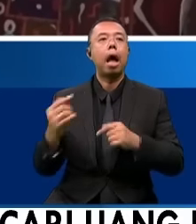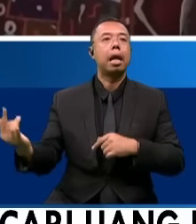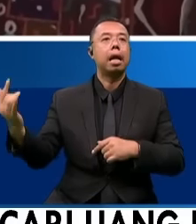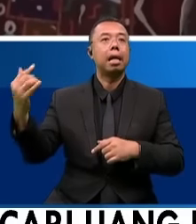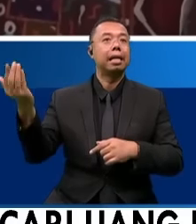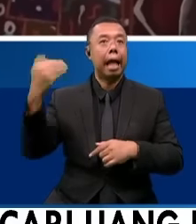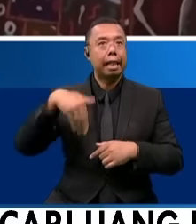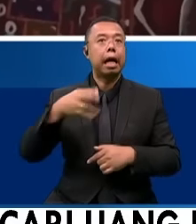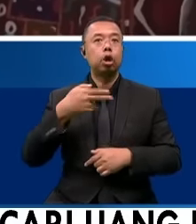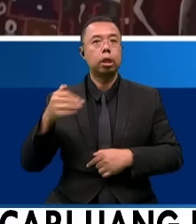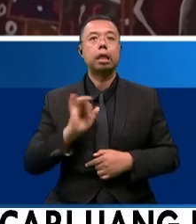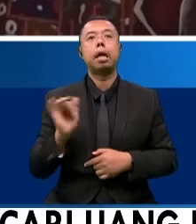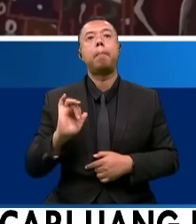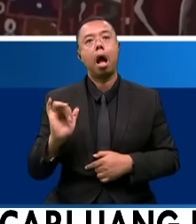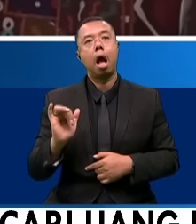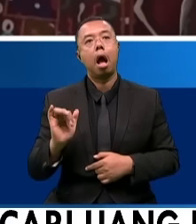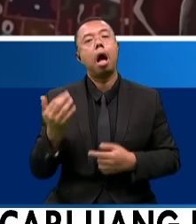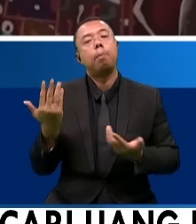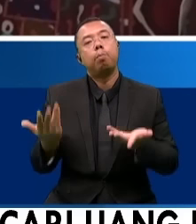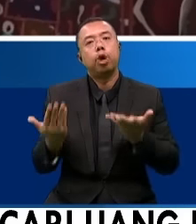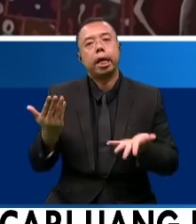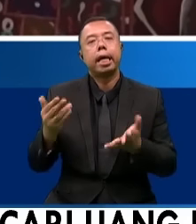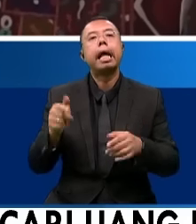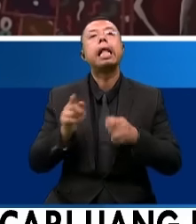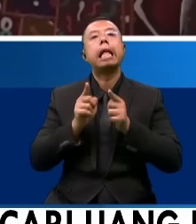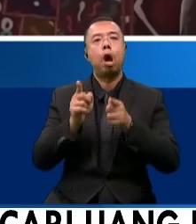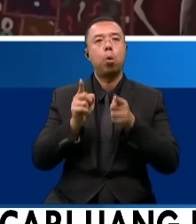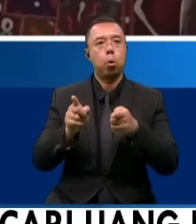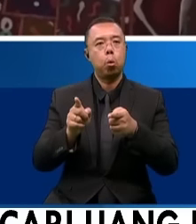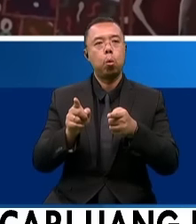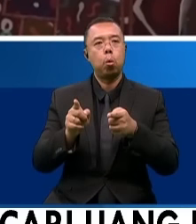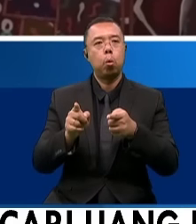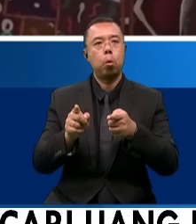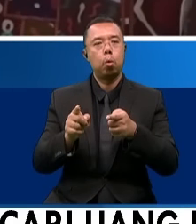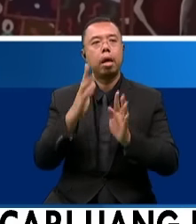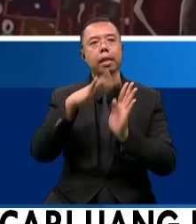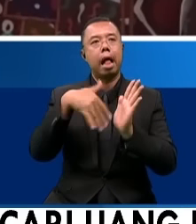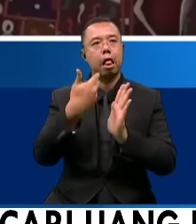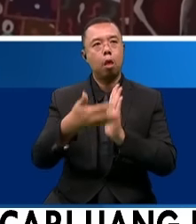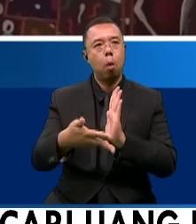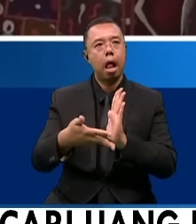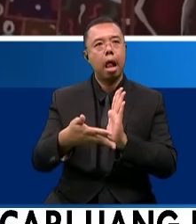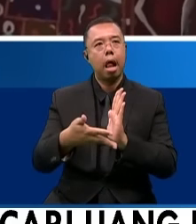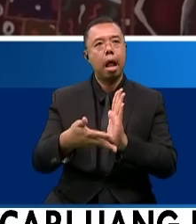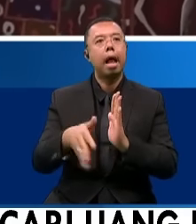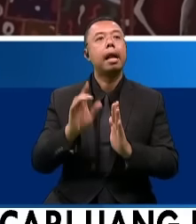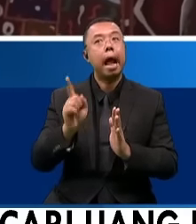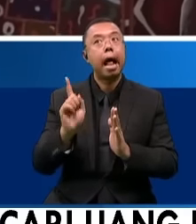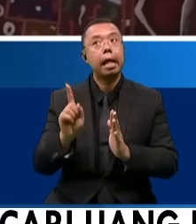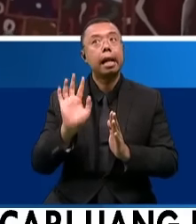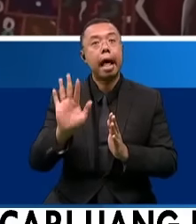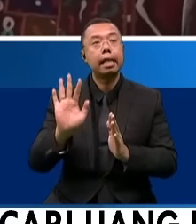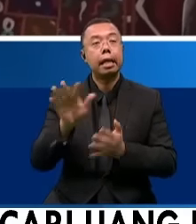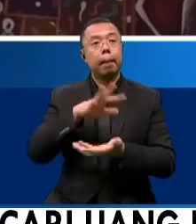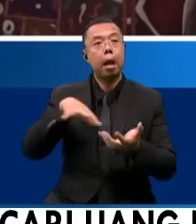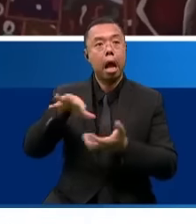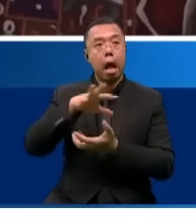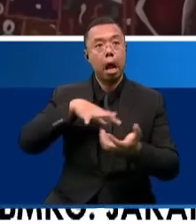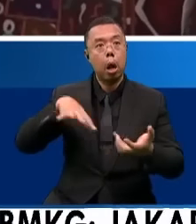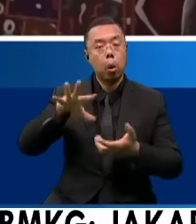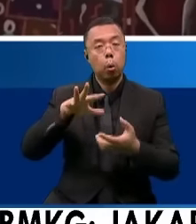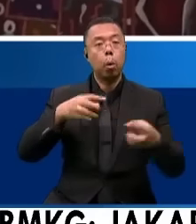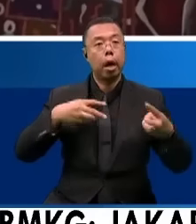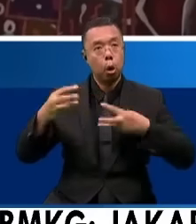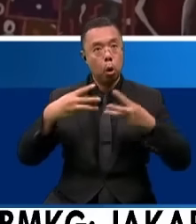E itu juga mungkin akan ee terganggu dan ini akan tentunya ee berakibat secara ee